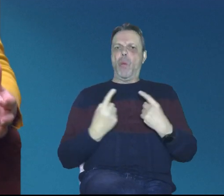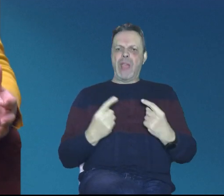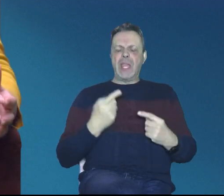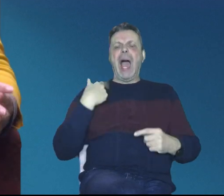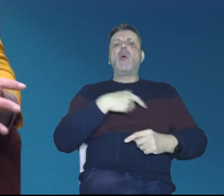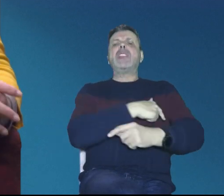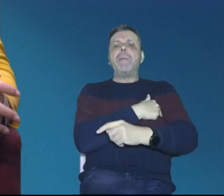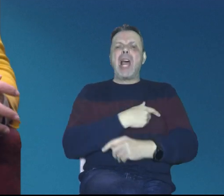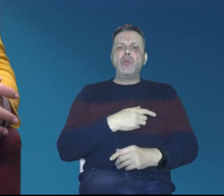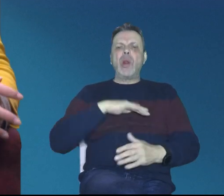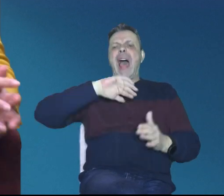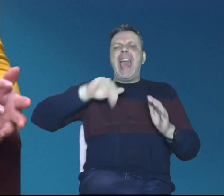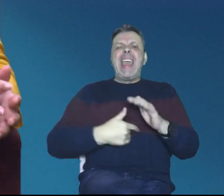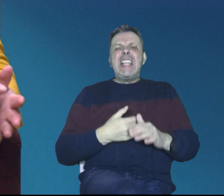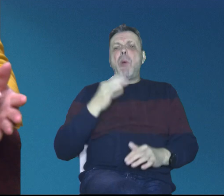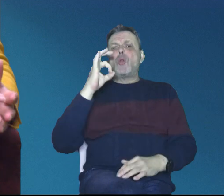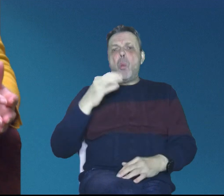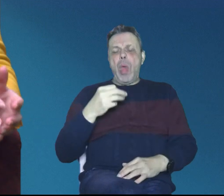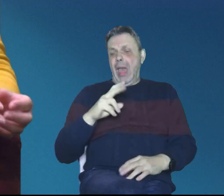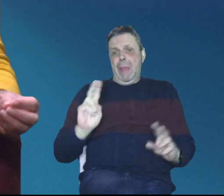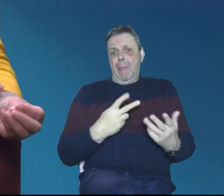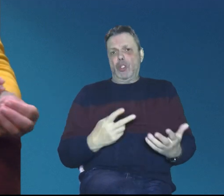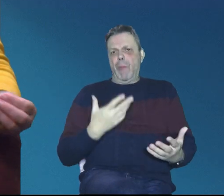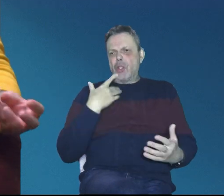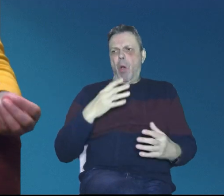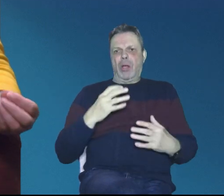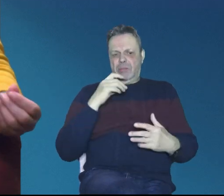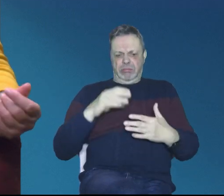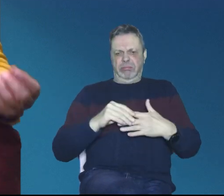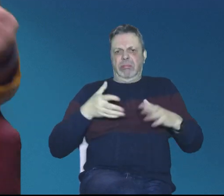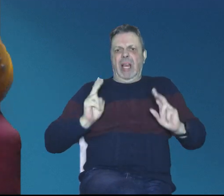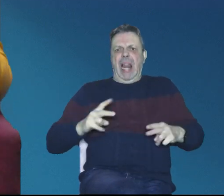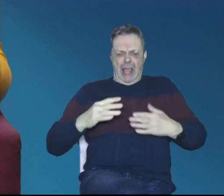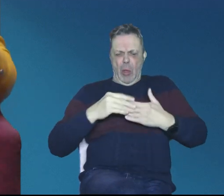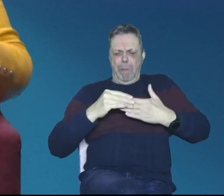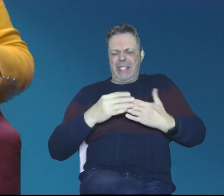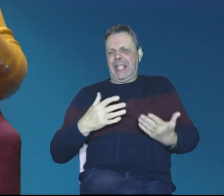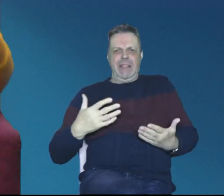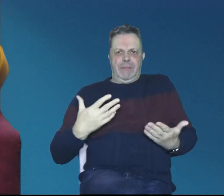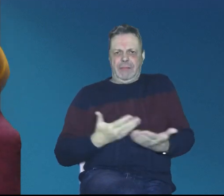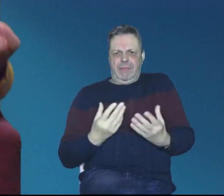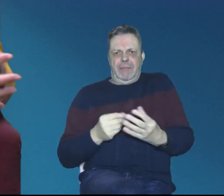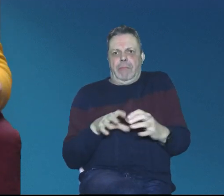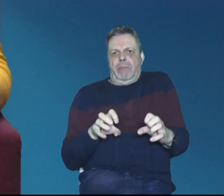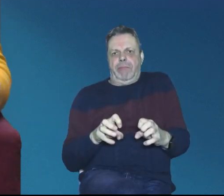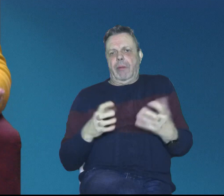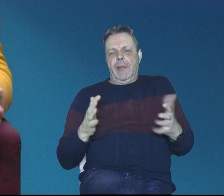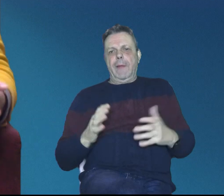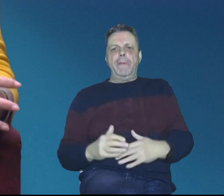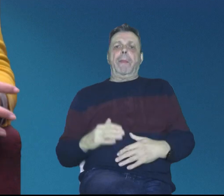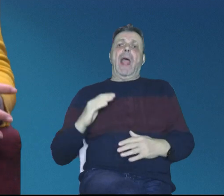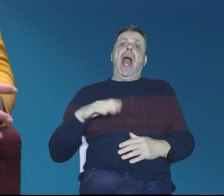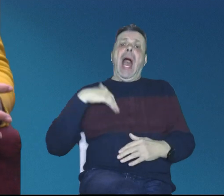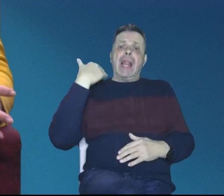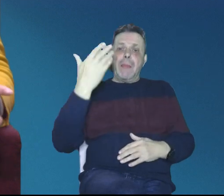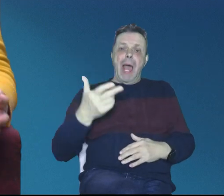optimalni uvjeti, recimo ako je temperatura ispod nule, stvarno ne možemo jer nam se smrzavaju prsti za vađenje i korištenje rekvizita.